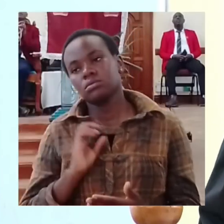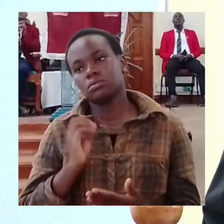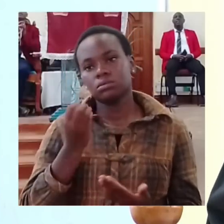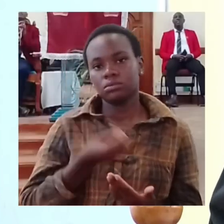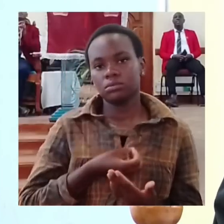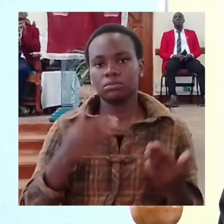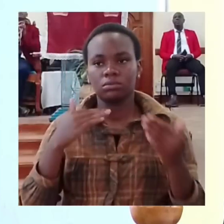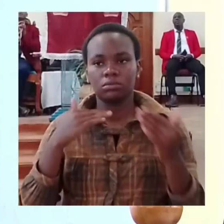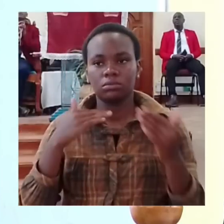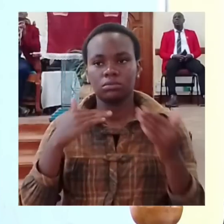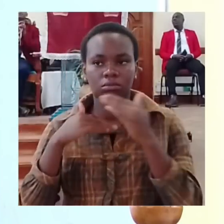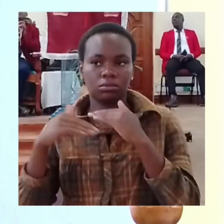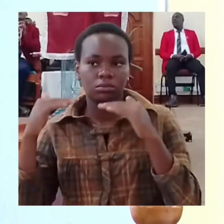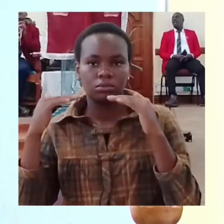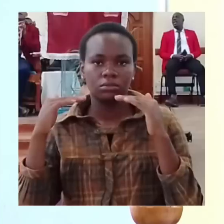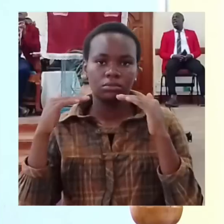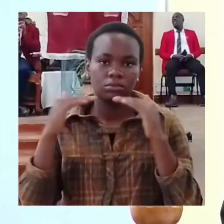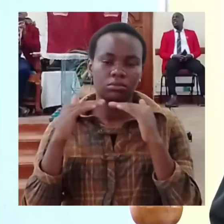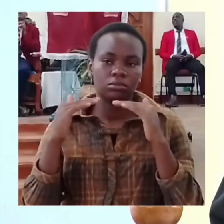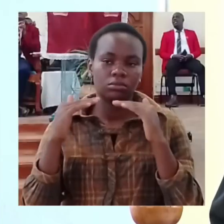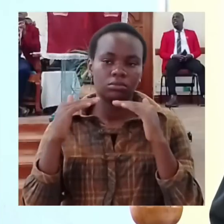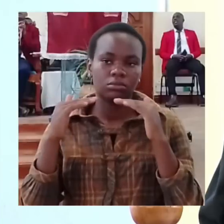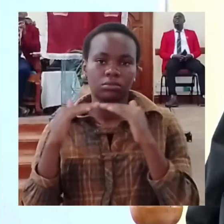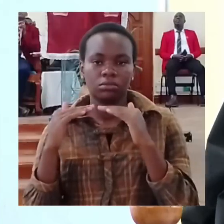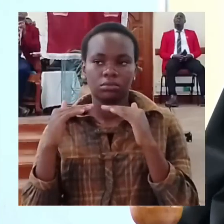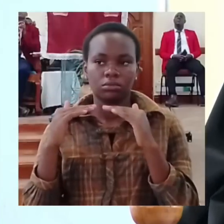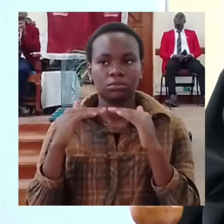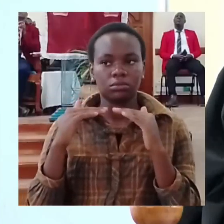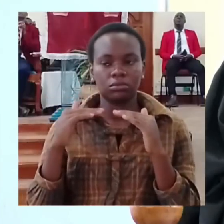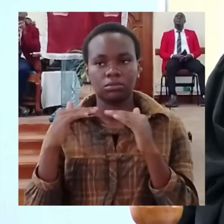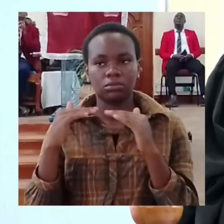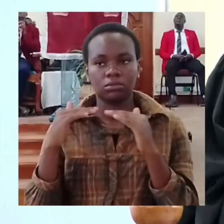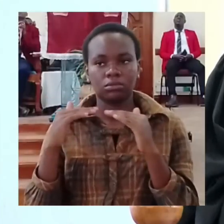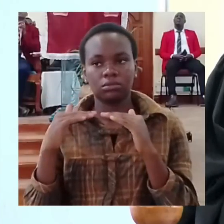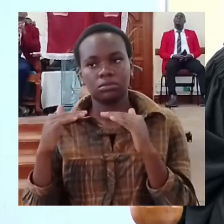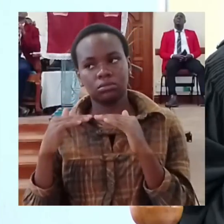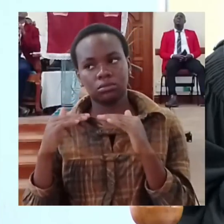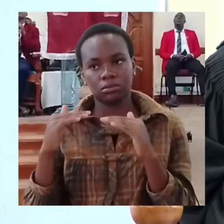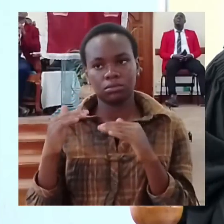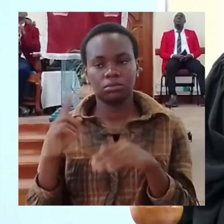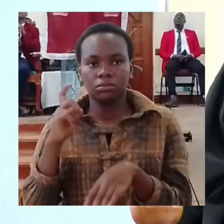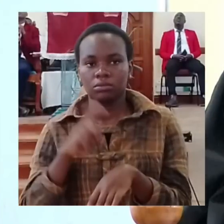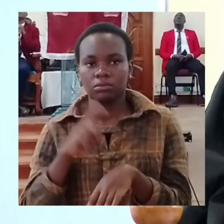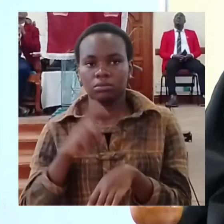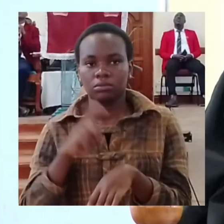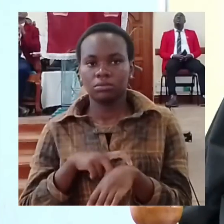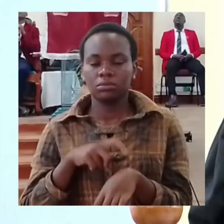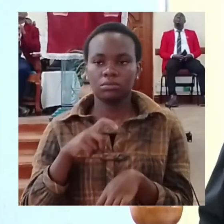Ithe witũ wa igũrũ